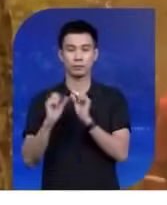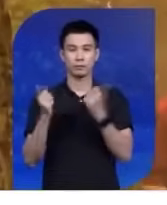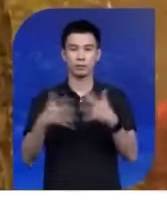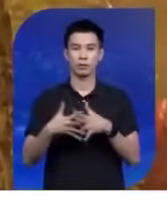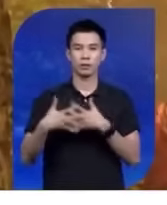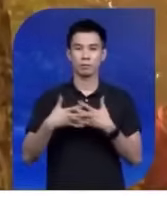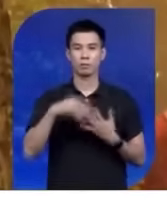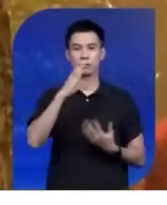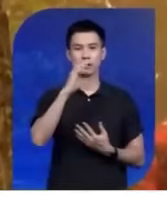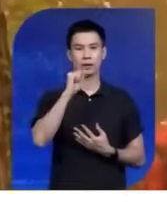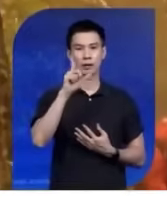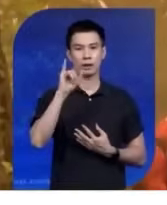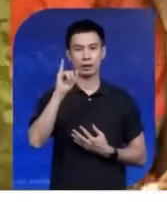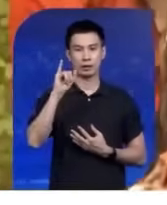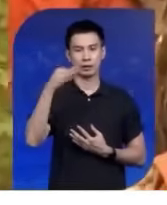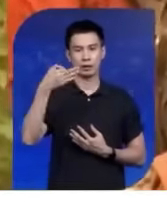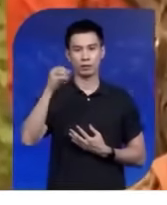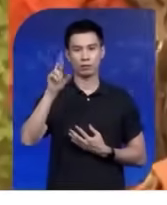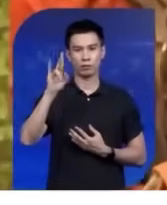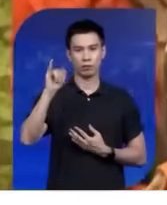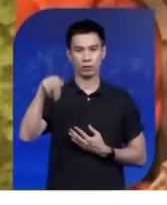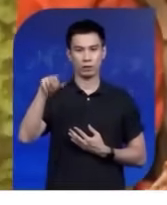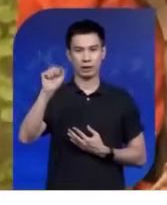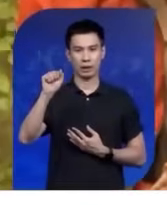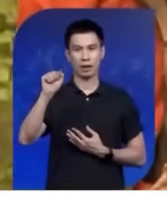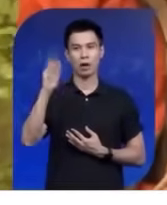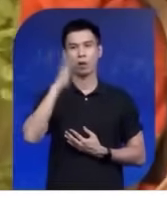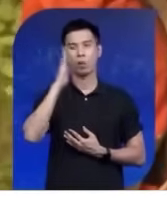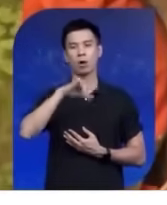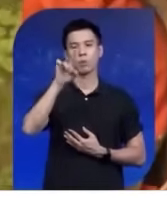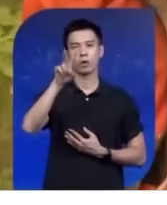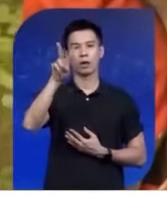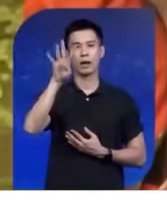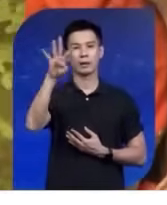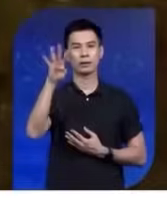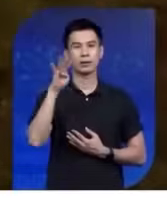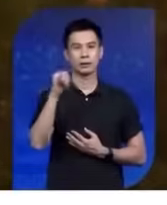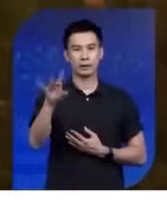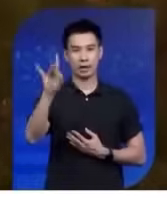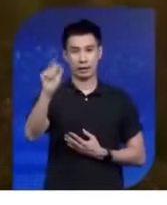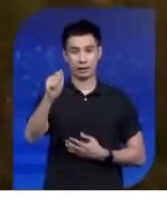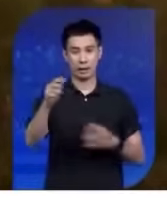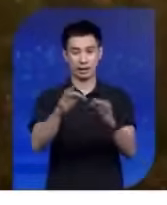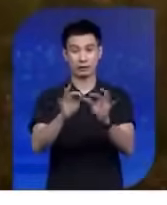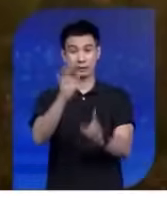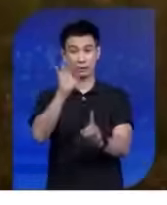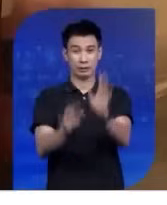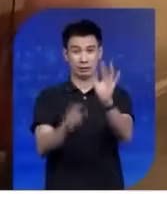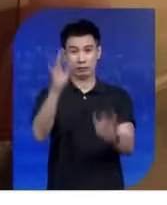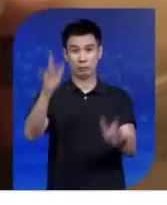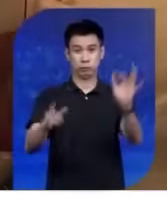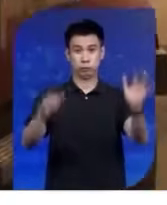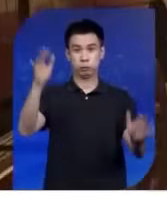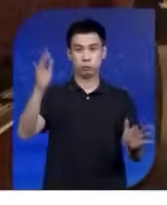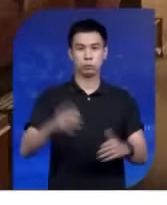Mỹ đã hứng chịu đám cháy lớn nhất năm thiêu dụi 124.000 ha Rừng buộc hơn 4000 người phải sơ tán đám cháy rừng